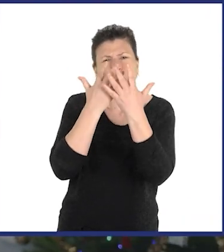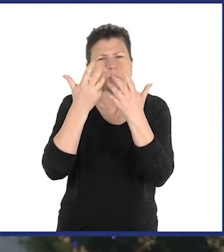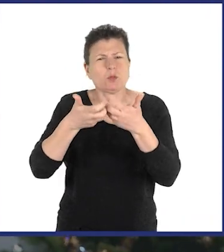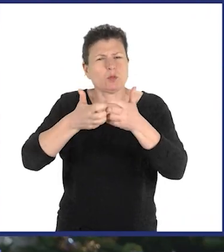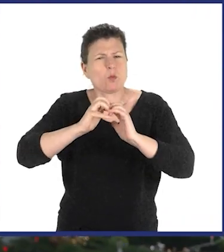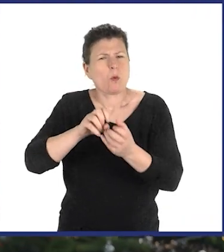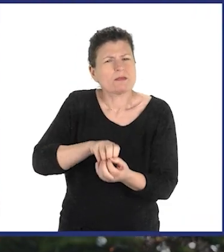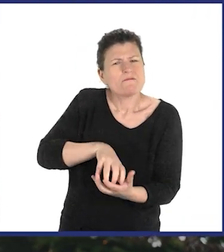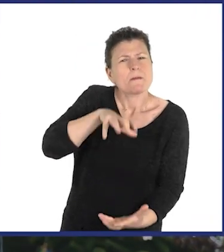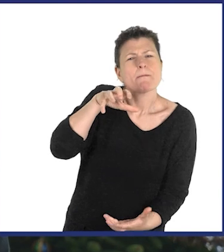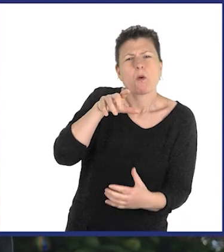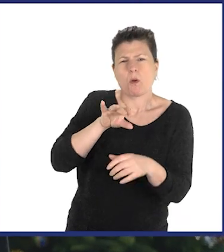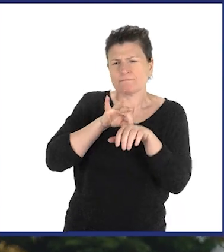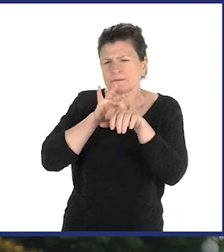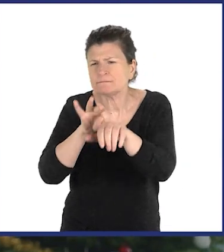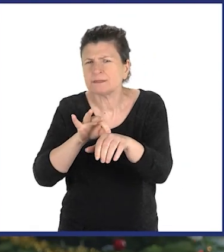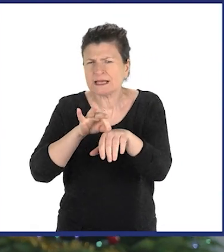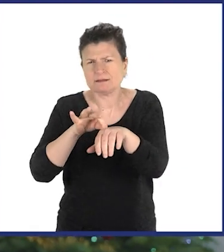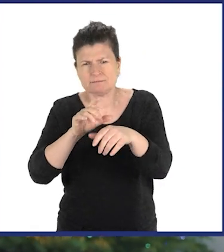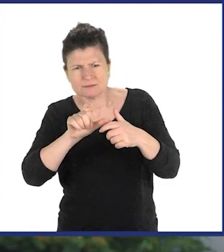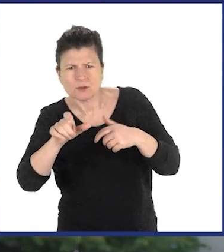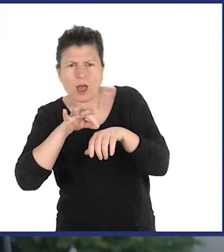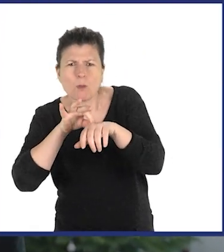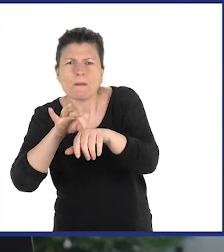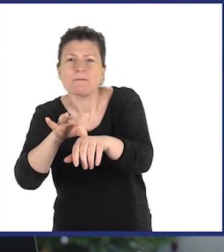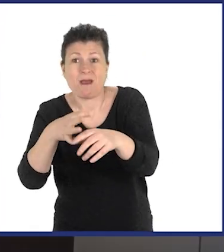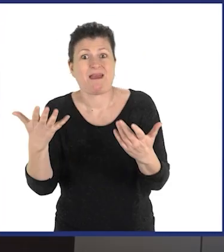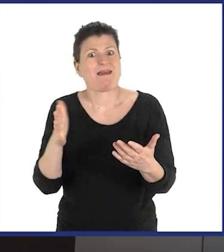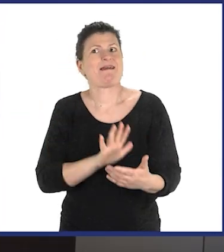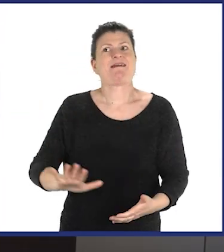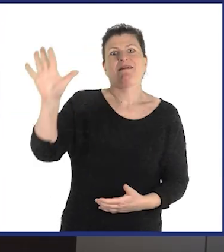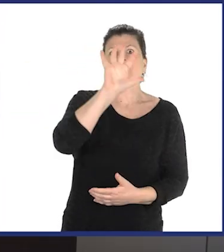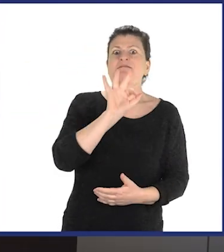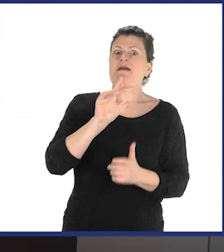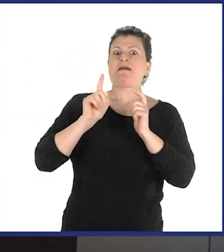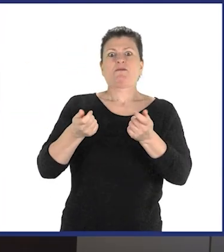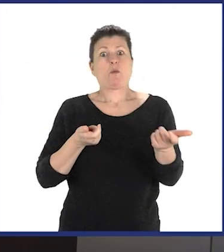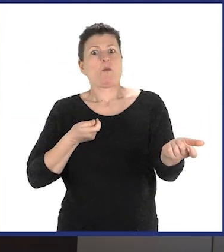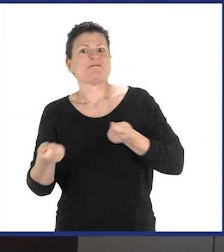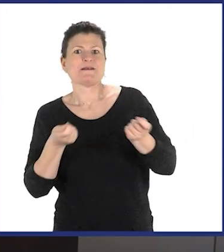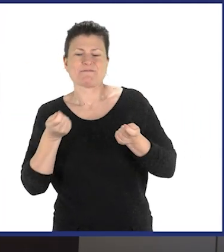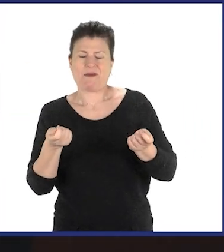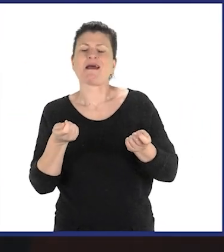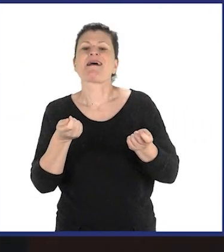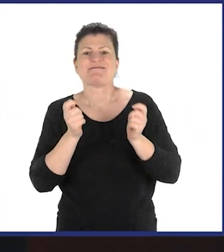du neurodéveloppement et les guide pour la poursuite des accompagnements. Ce dispositif gouvernemental